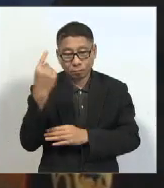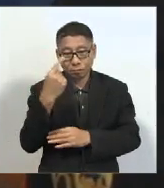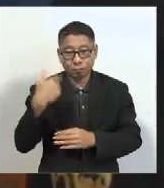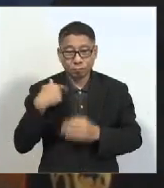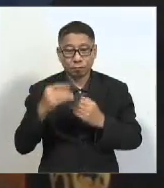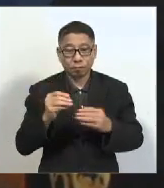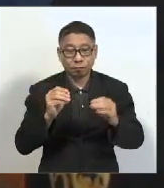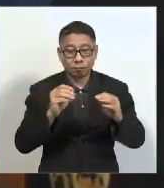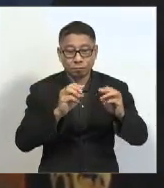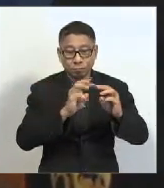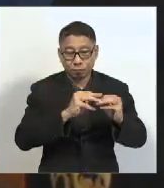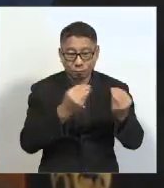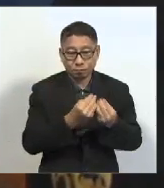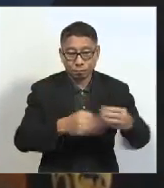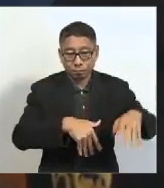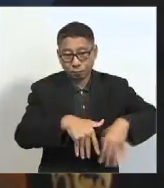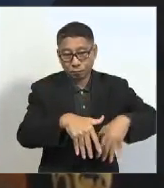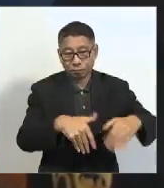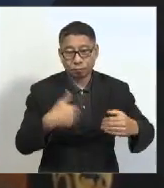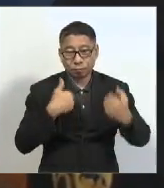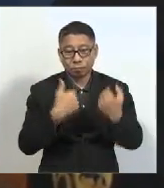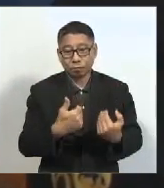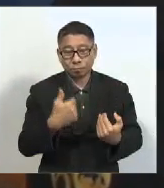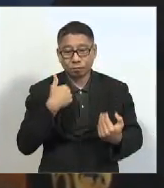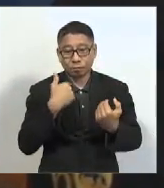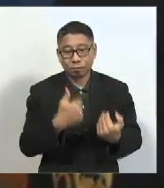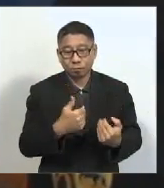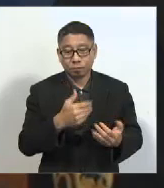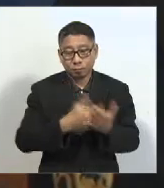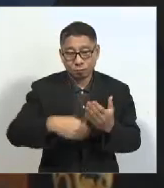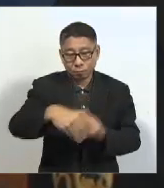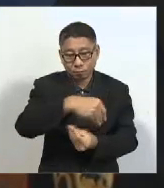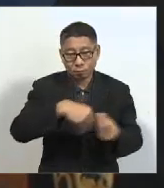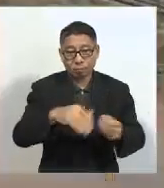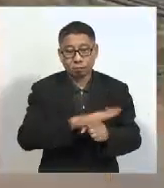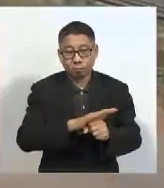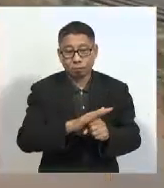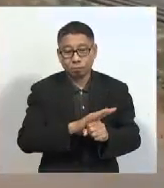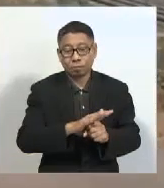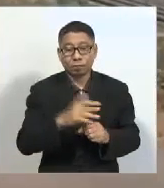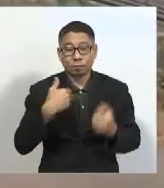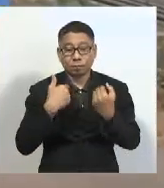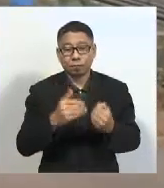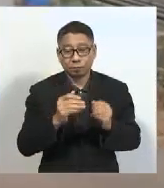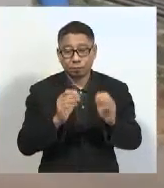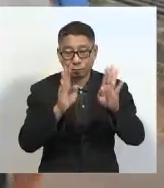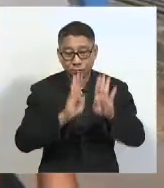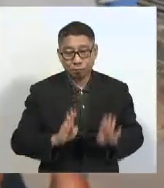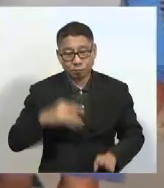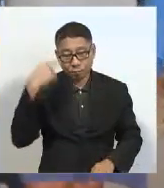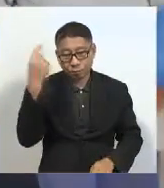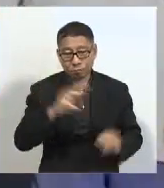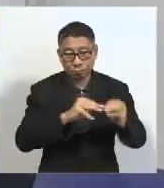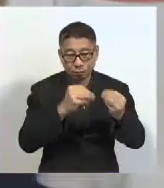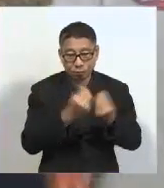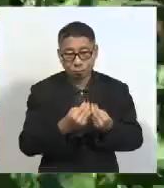ทวัดเป็นหมู่บ้านชุมชนโอท็อปนวัดวิถีเป็นหมู่บ้านเศรษฐกิจพอเพียง รูปแบบของการท่องเที่ยวหมู่บ้านโอ